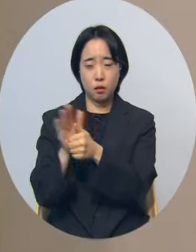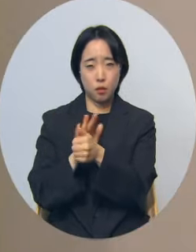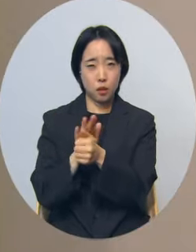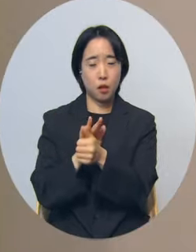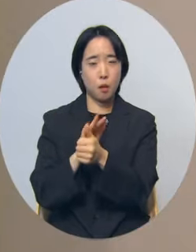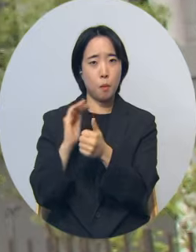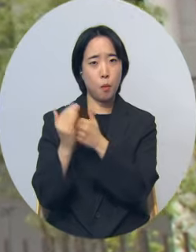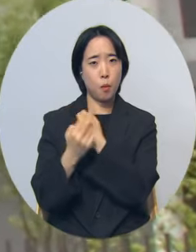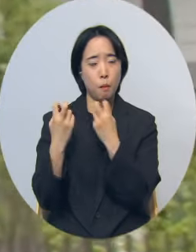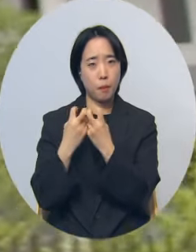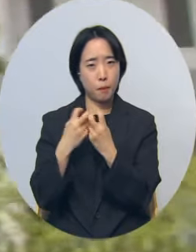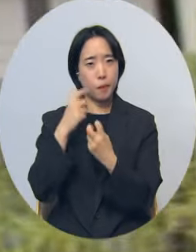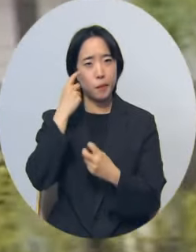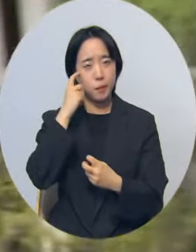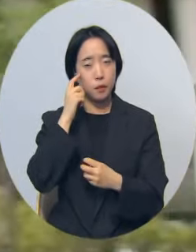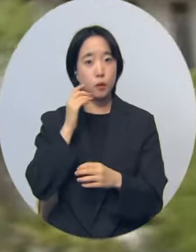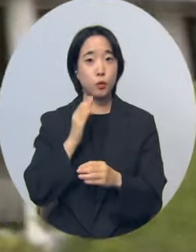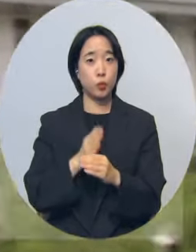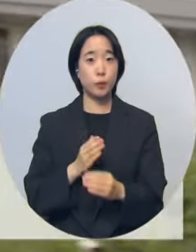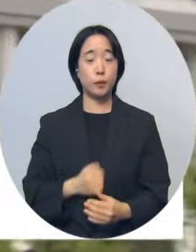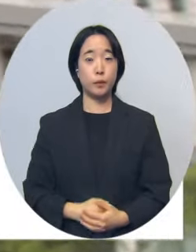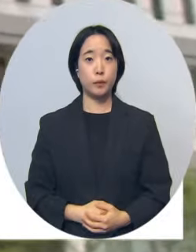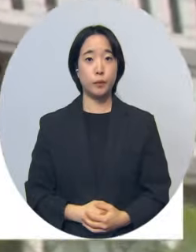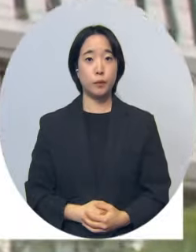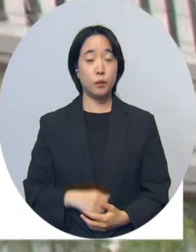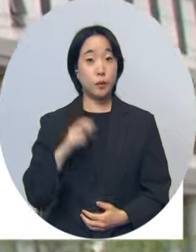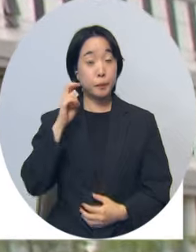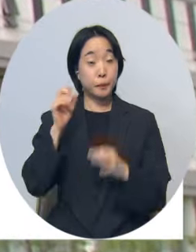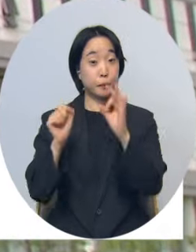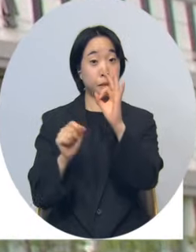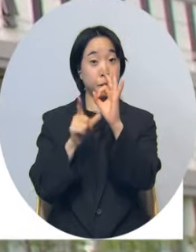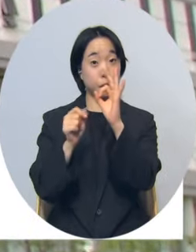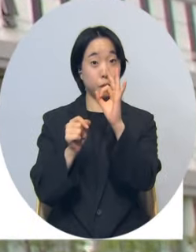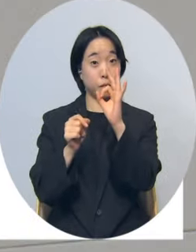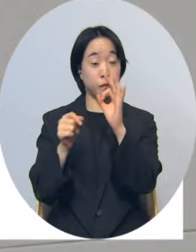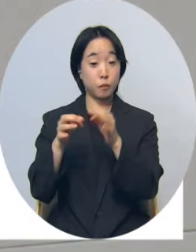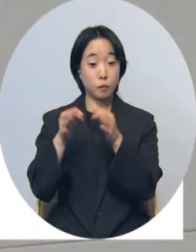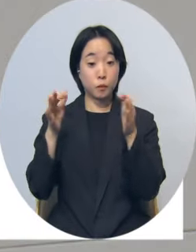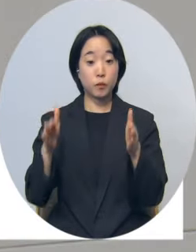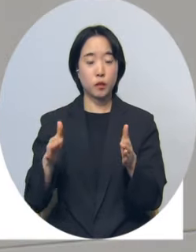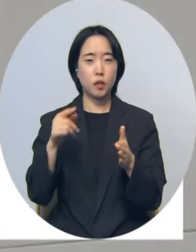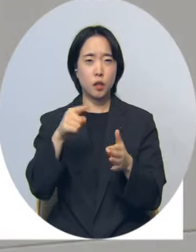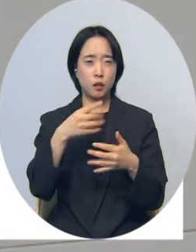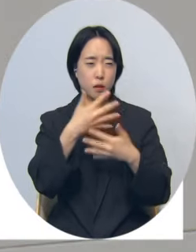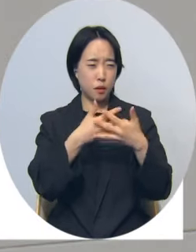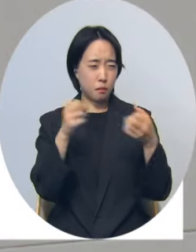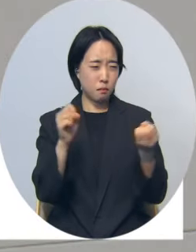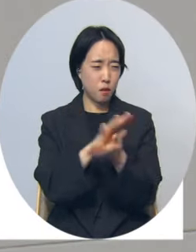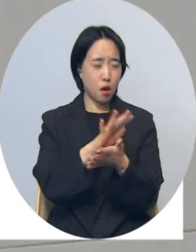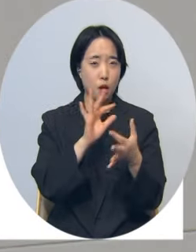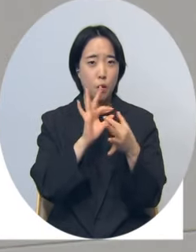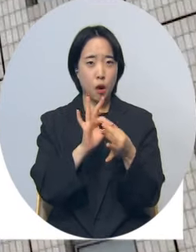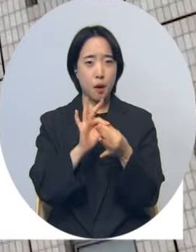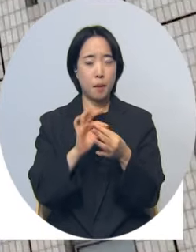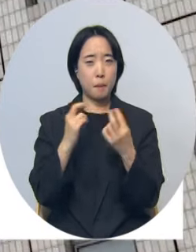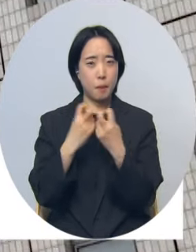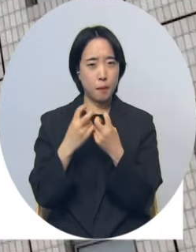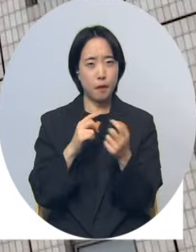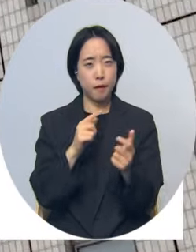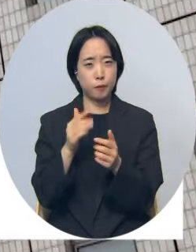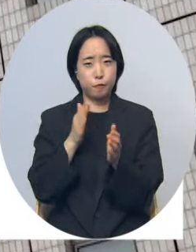했습니다. 교육부는 10월 중으로 교육분야 딥페이크 대응 후속 조치 방안을 마련하겠다고 밝혔습니다.